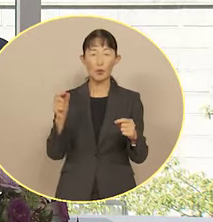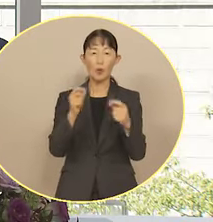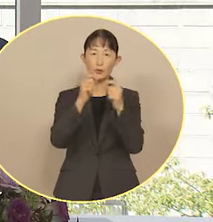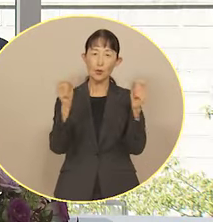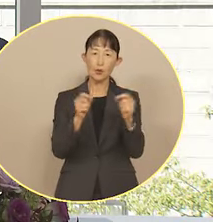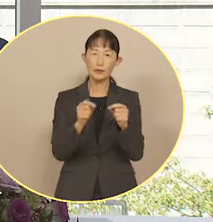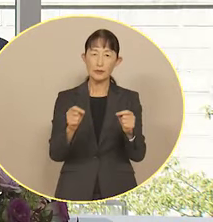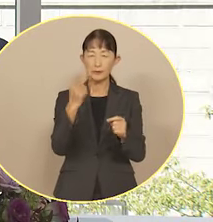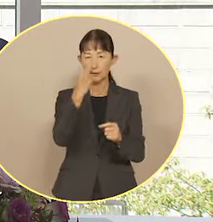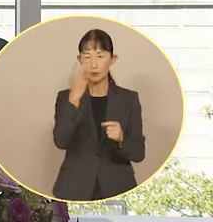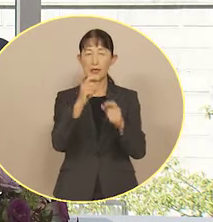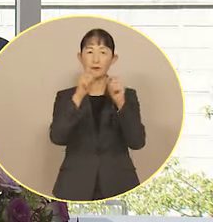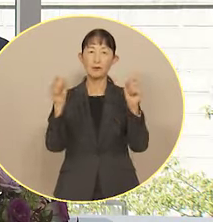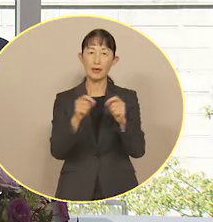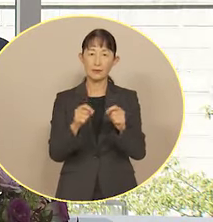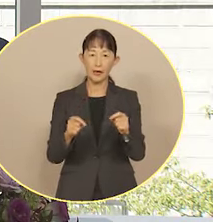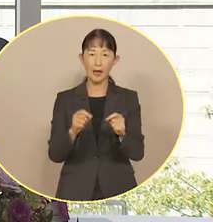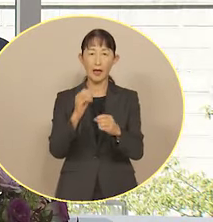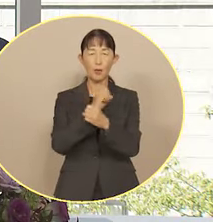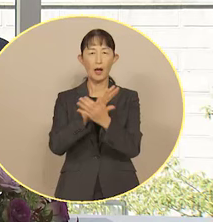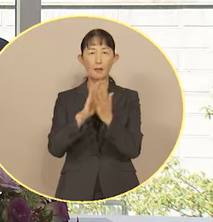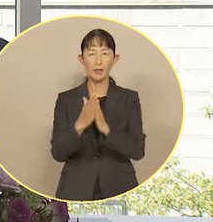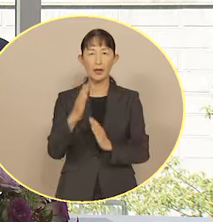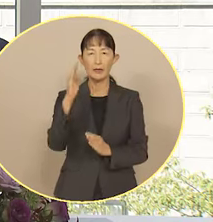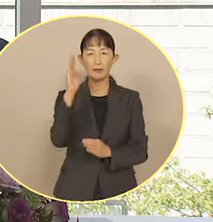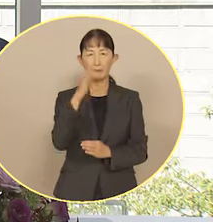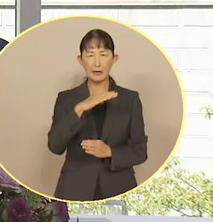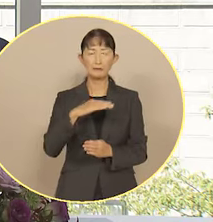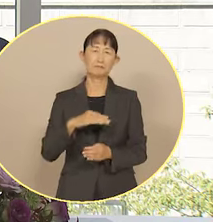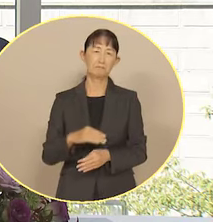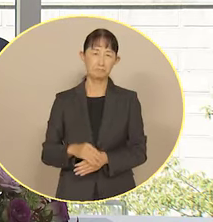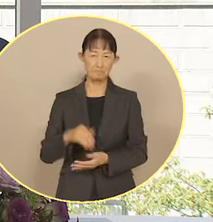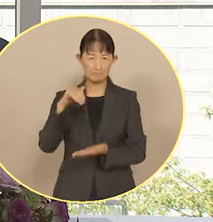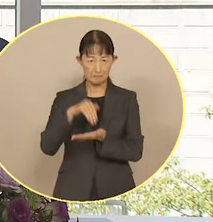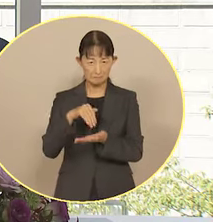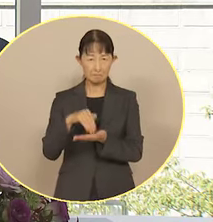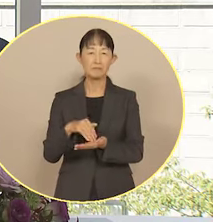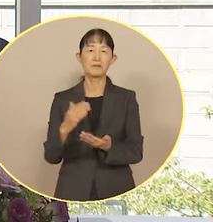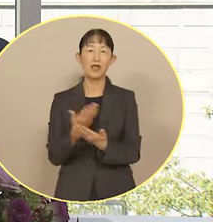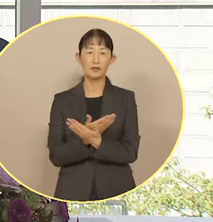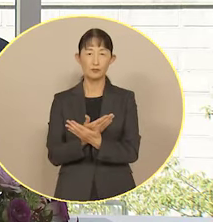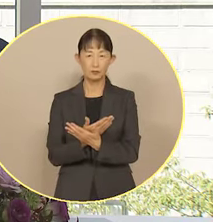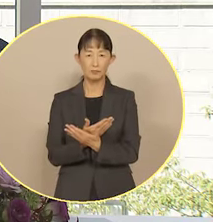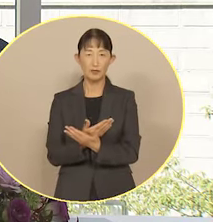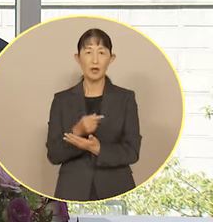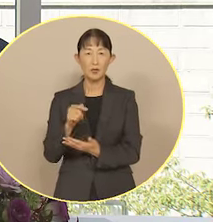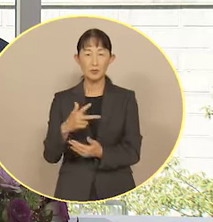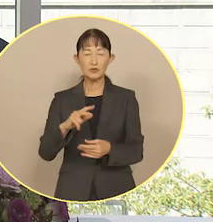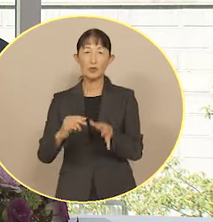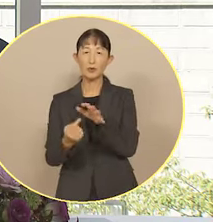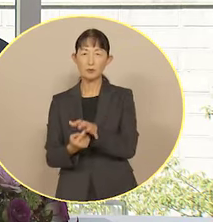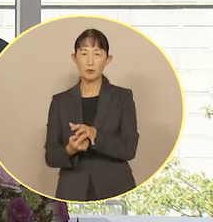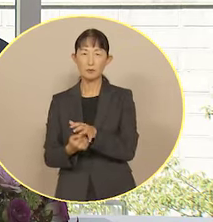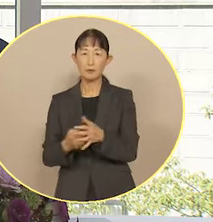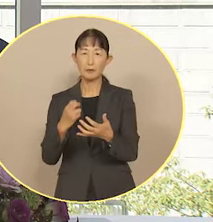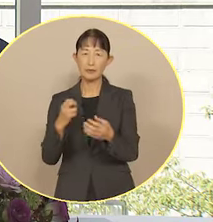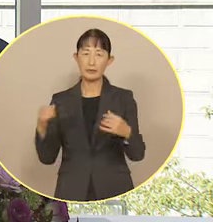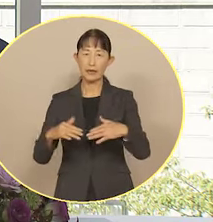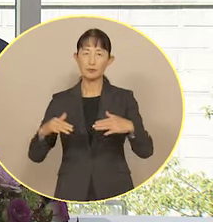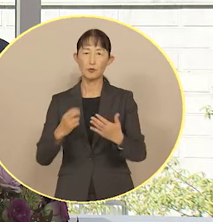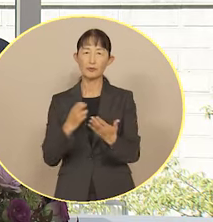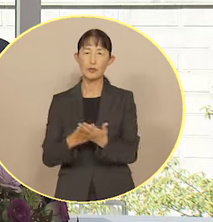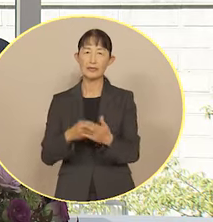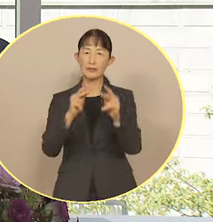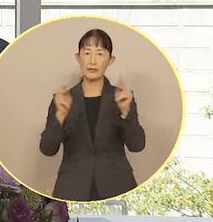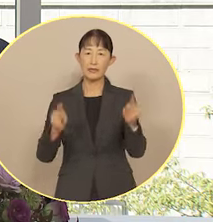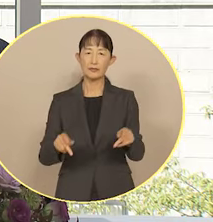ワースト1位となっております電気自動車からの急電などこれも市町村と急いで検討すべき課題となっておると思っ